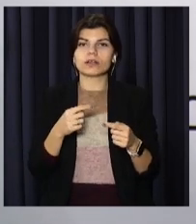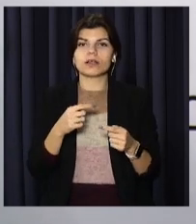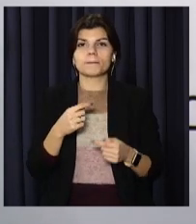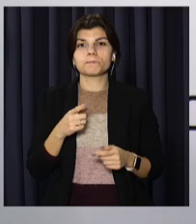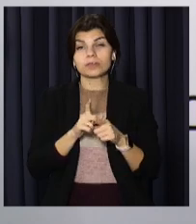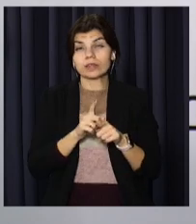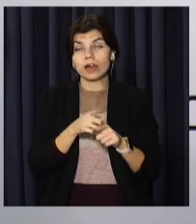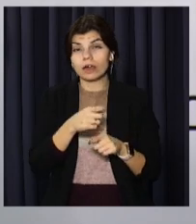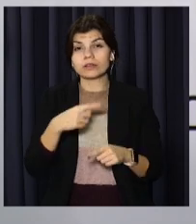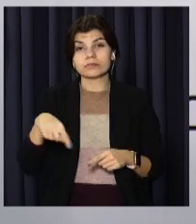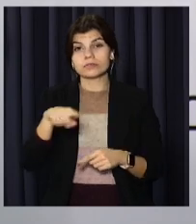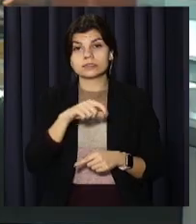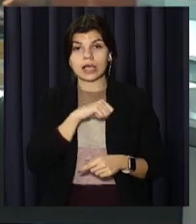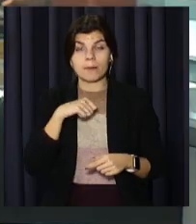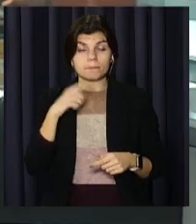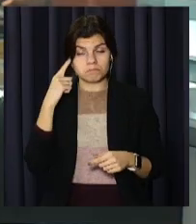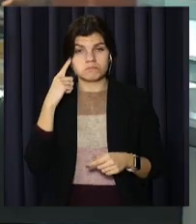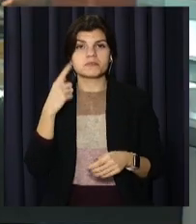саме роблять суспільний запит.